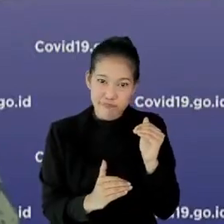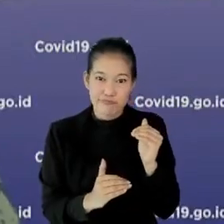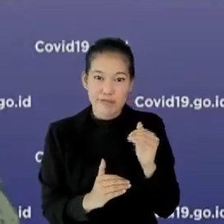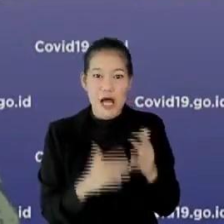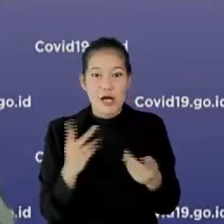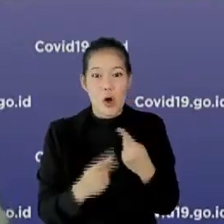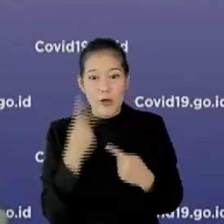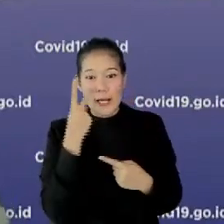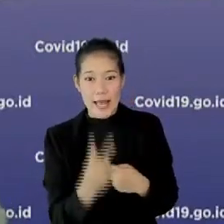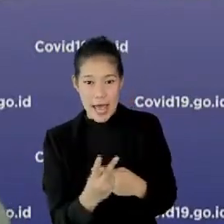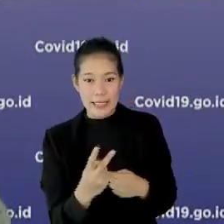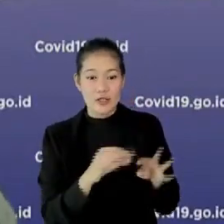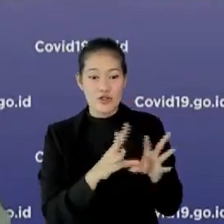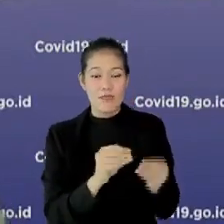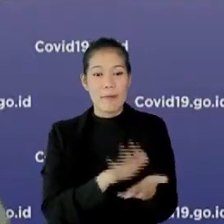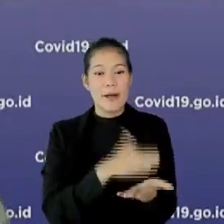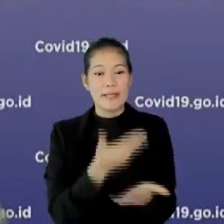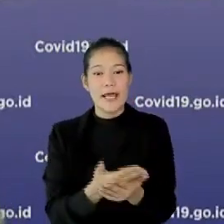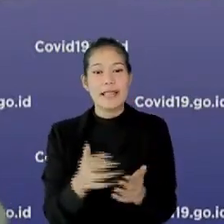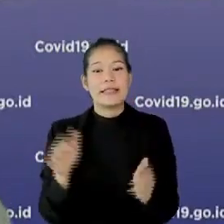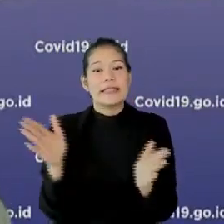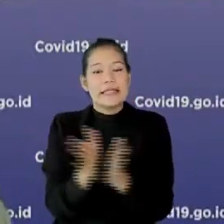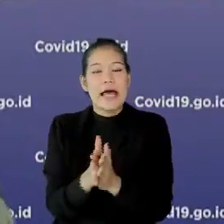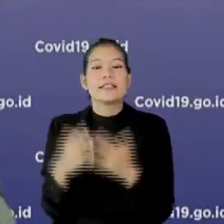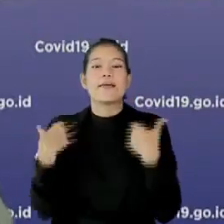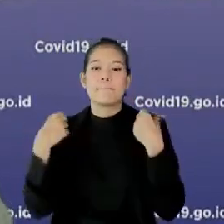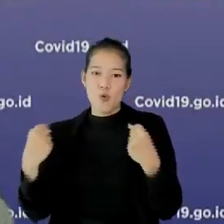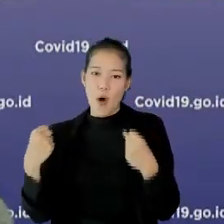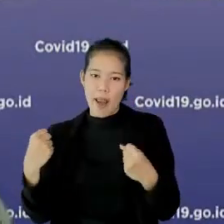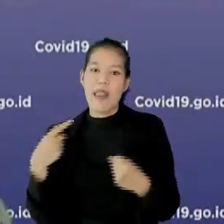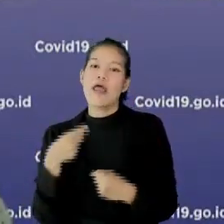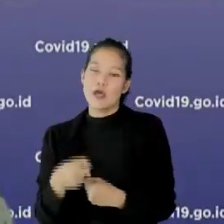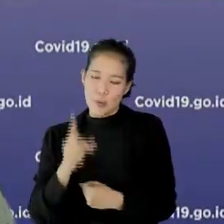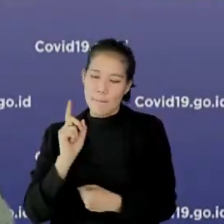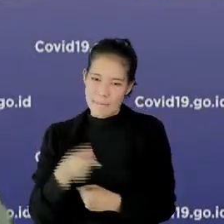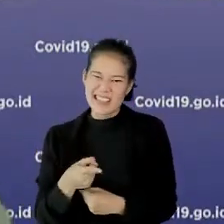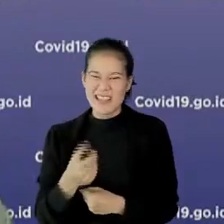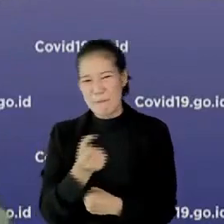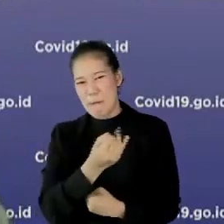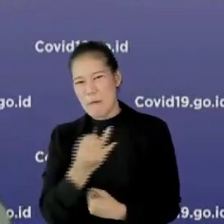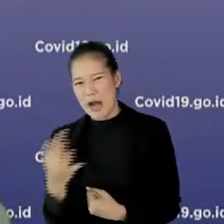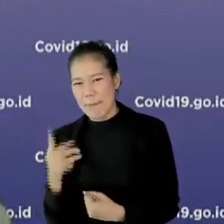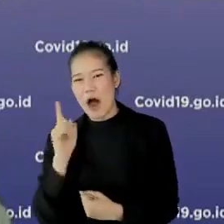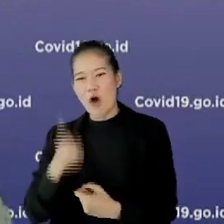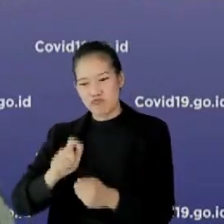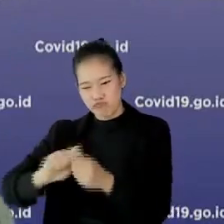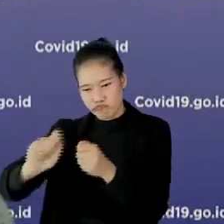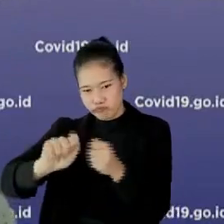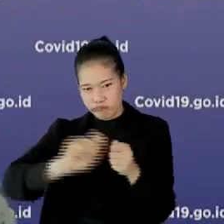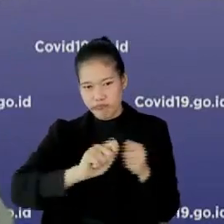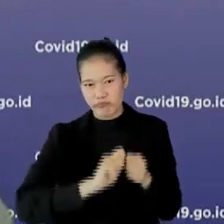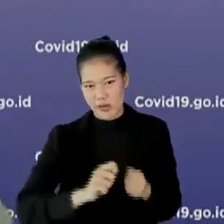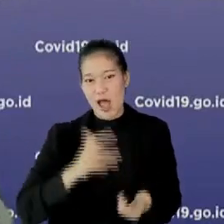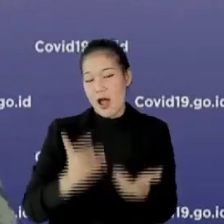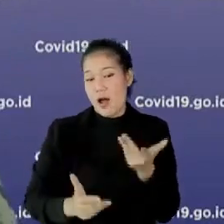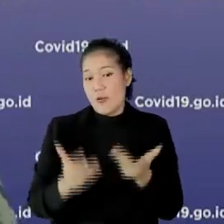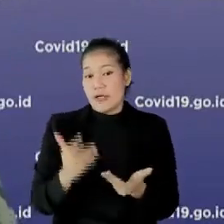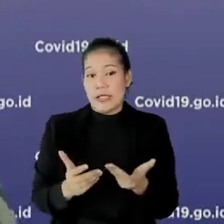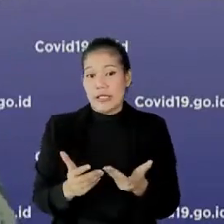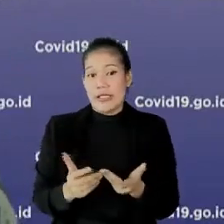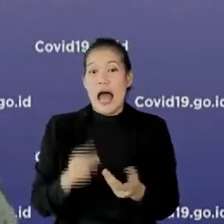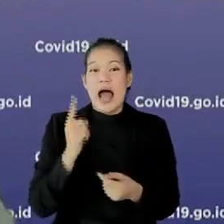gitu. Kalau kita lihat bukan hanya jumlah kematian, tapi jumlah kesembuhan sebenarnya juga masih ada beberapa yang harus diupdate dan mungkin bisa